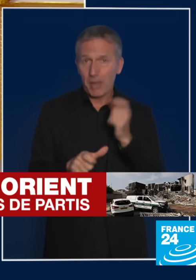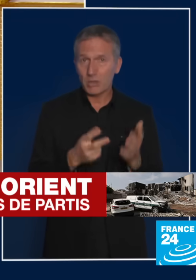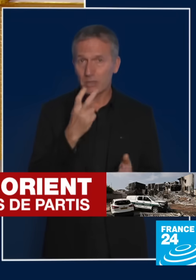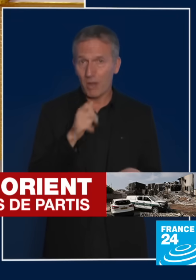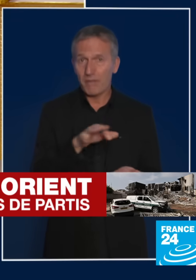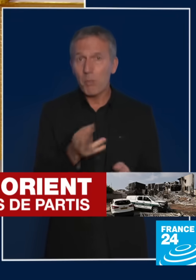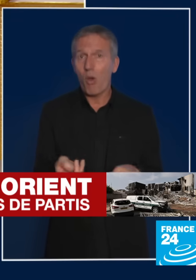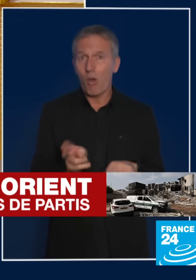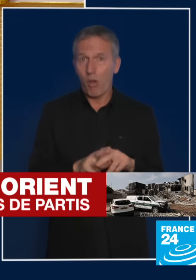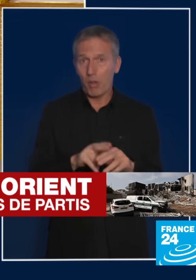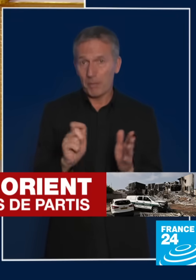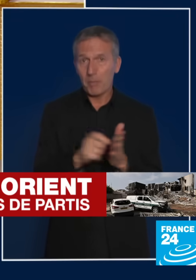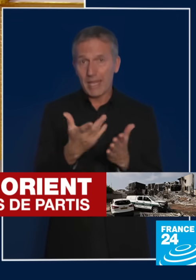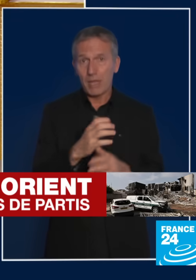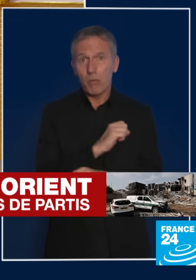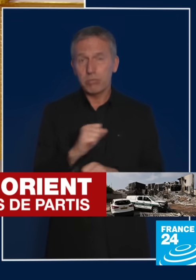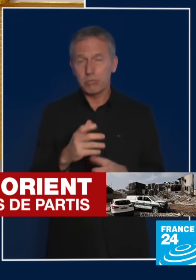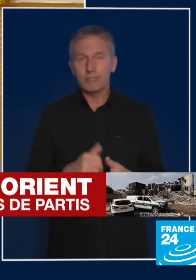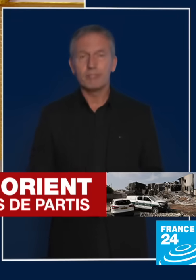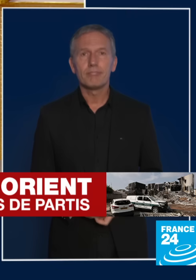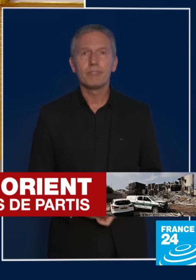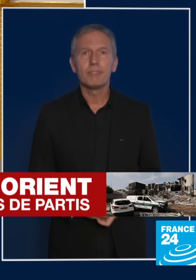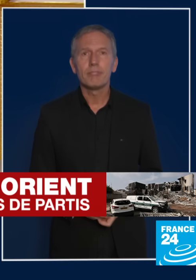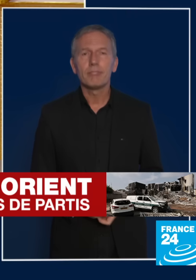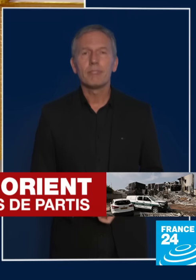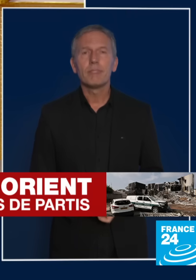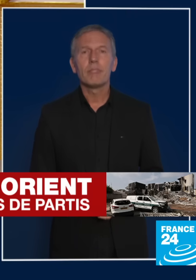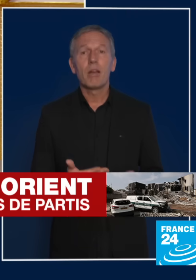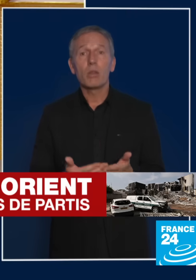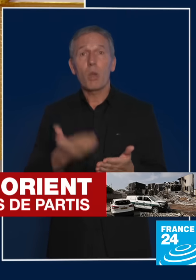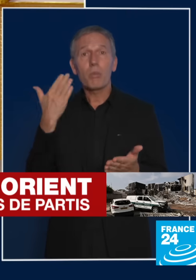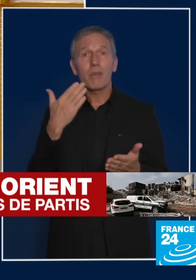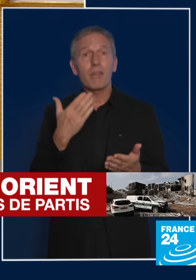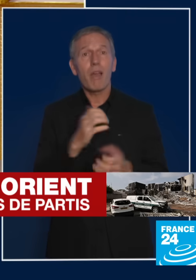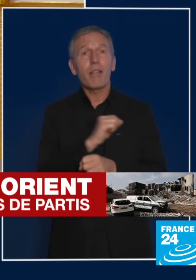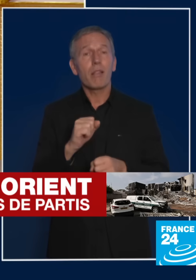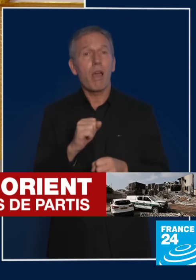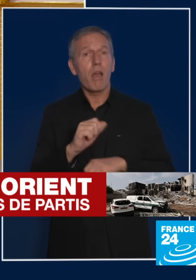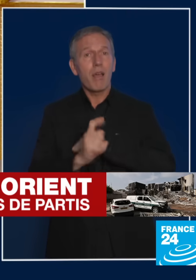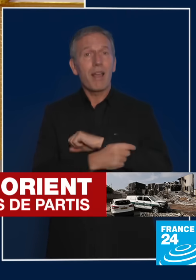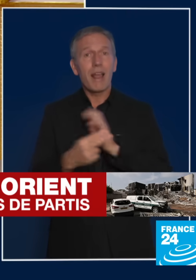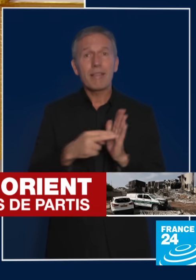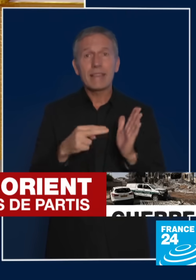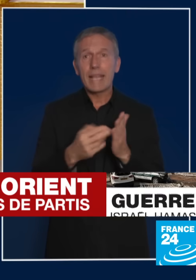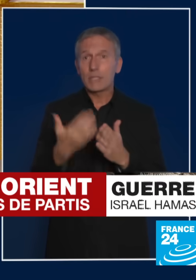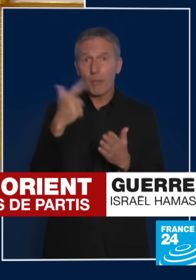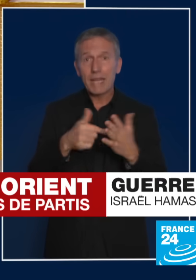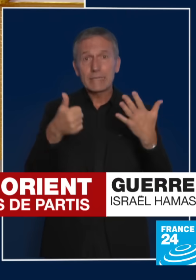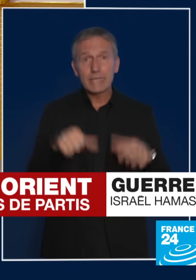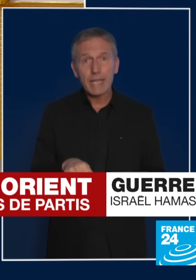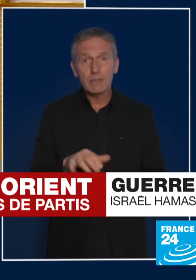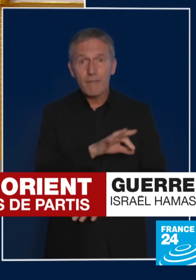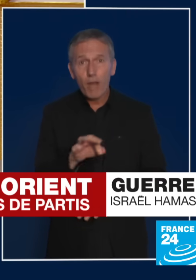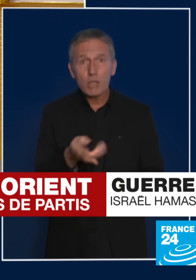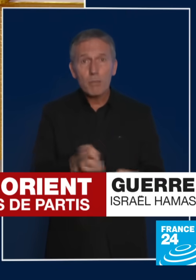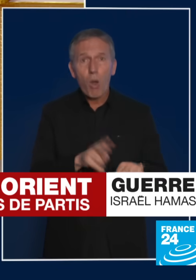sont morts lors de ces attaques jamais depuis l'attentat de Nice en 2016 autant de Français n'avaient été